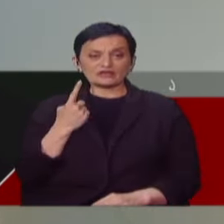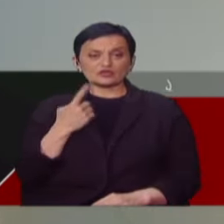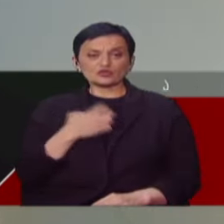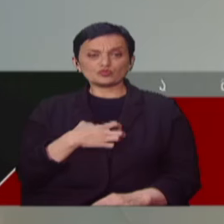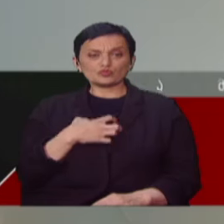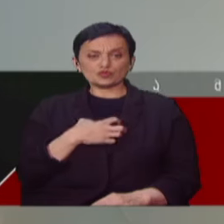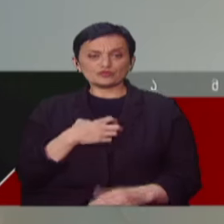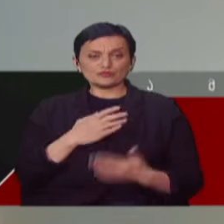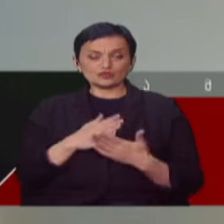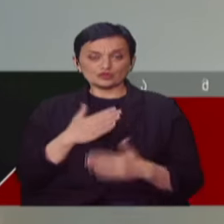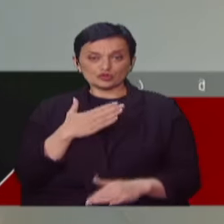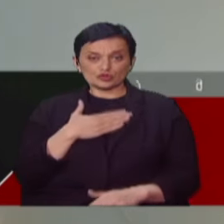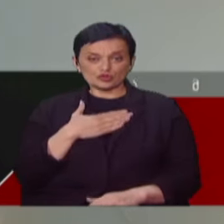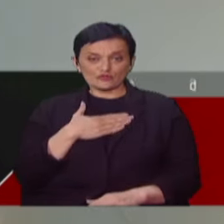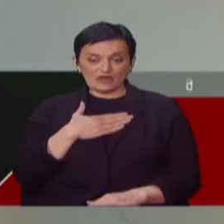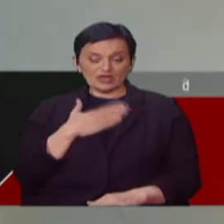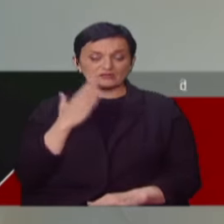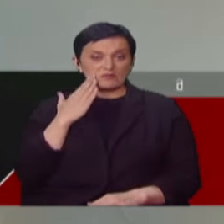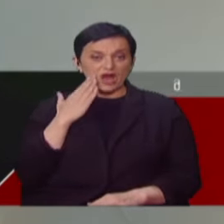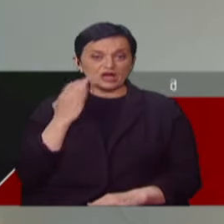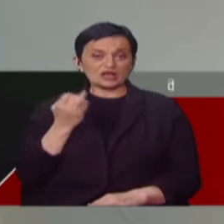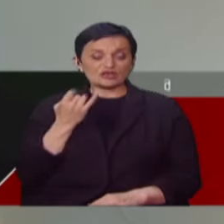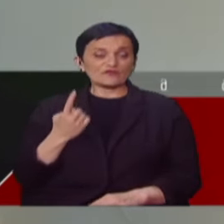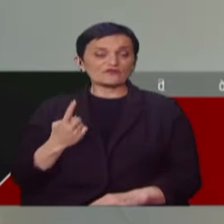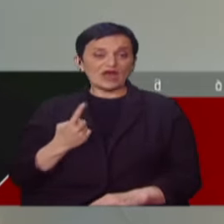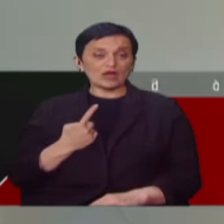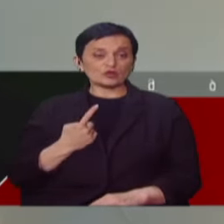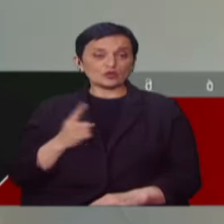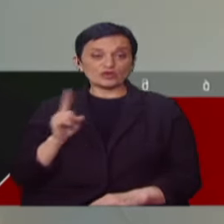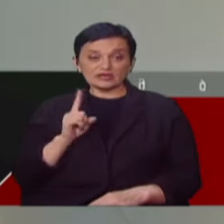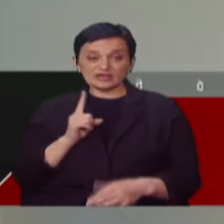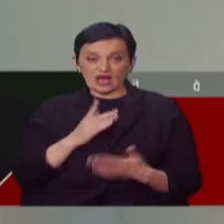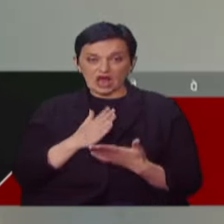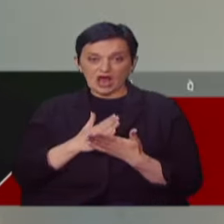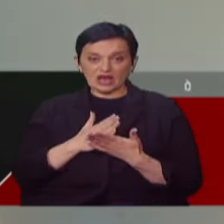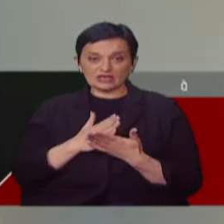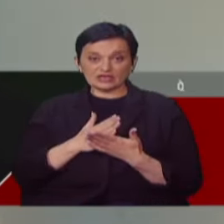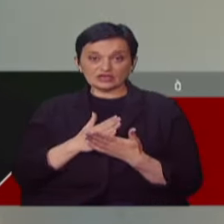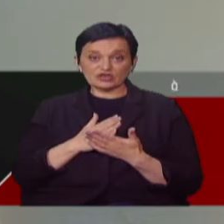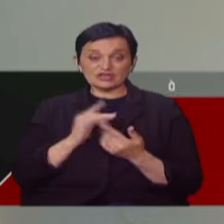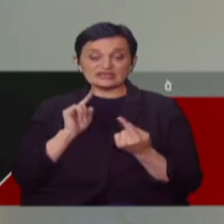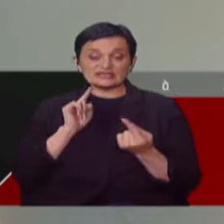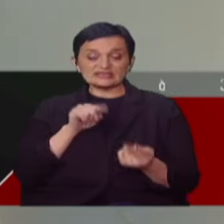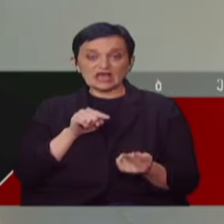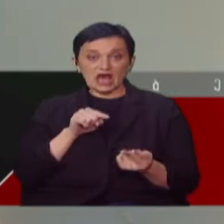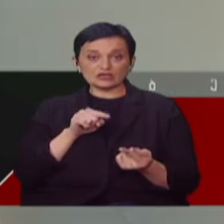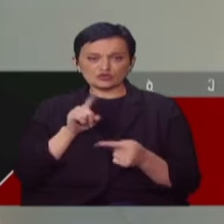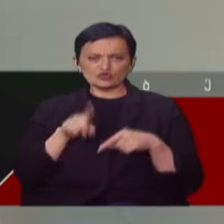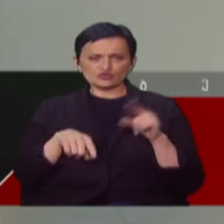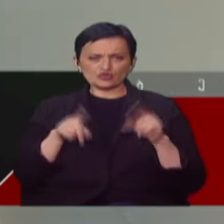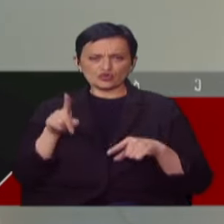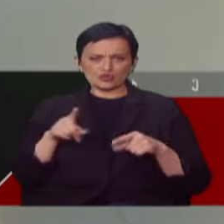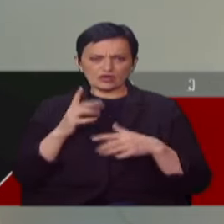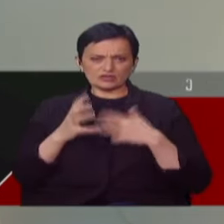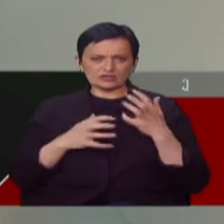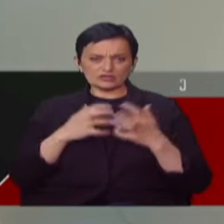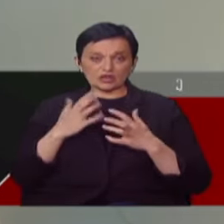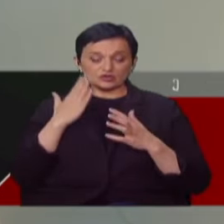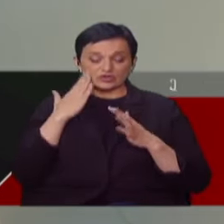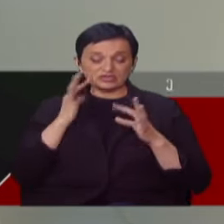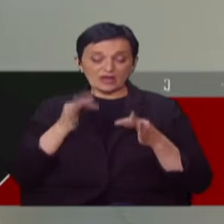მნიშვნელოვანი, რომ ჩვენ მართლა გვაინტერესებს ველოდებით, რა არის საწინააღმდეგო ზოგადად საერთაშორისო